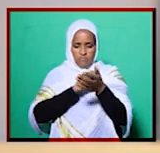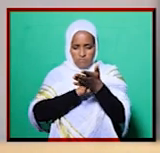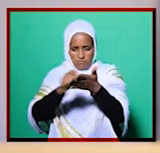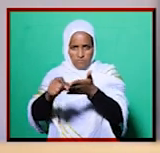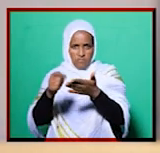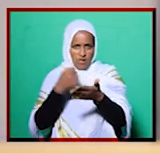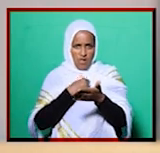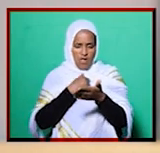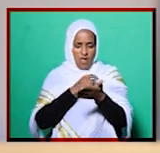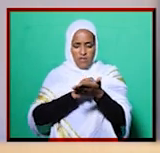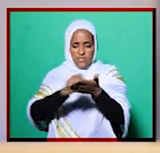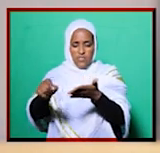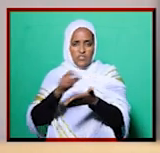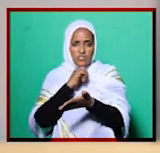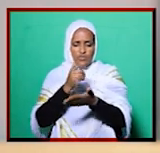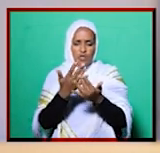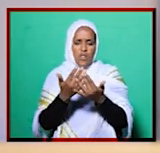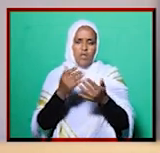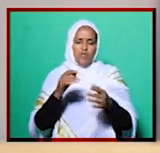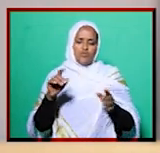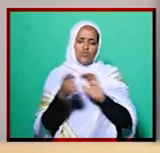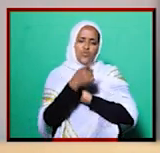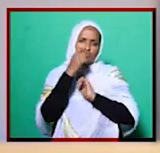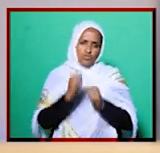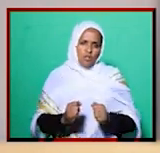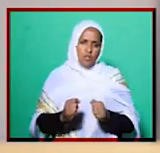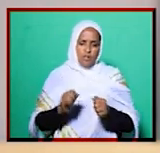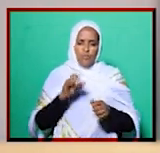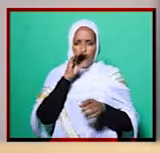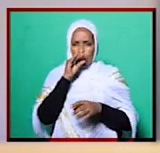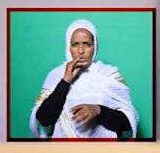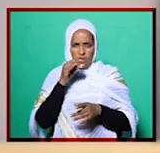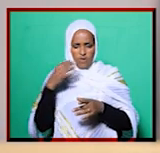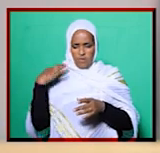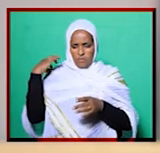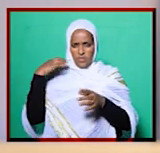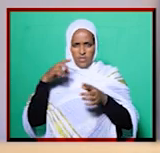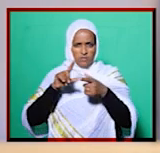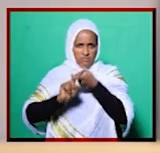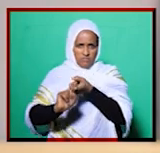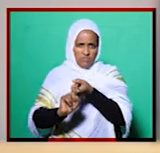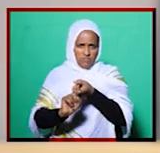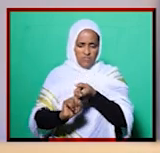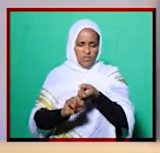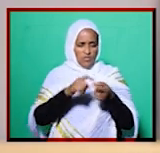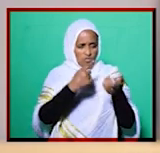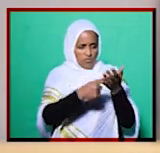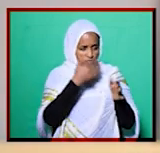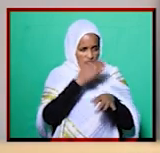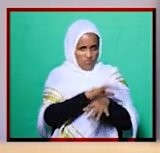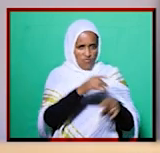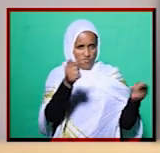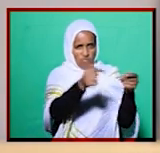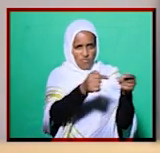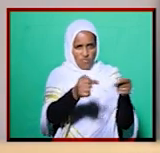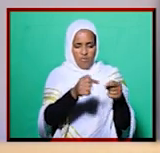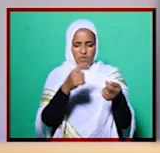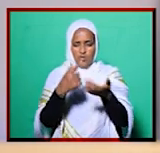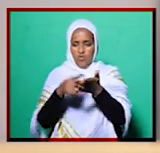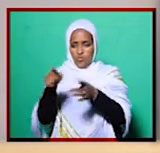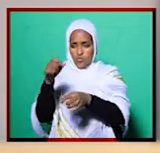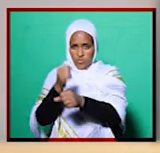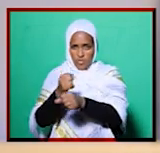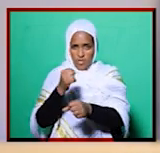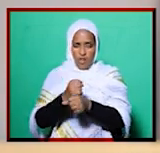ሹመዋለች ከሾመችው ደግሞ መሻር አለ ሳትሽረው ገና በይሆናል በወሬ በግል ጥላቻ አባገሌ